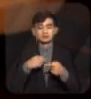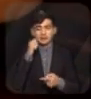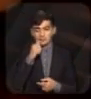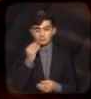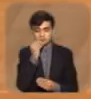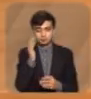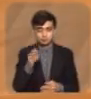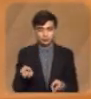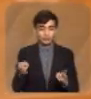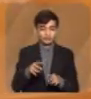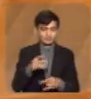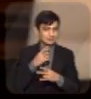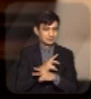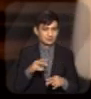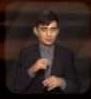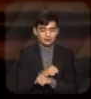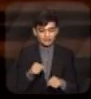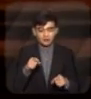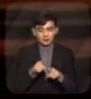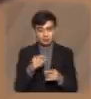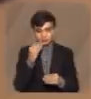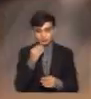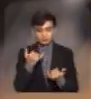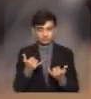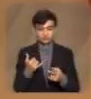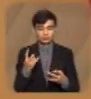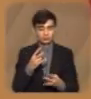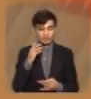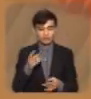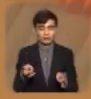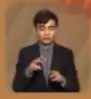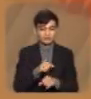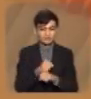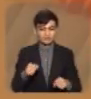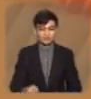роста вредных организмов есть случай с добавлением васаби, который является